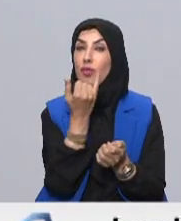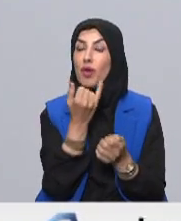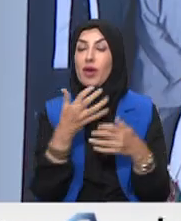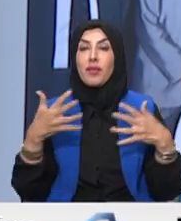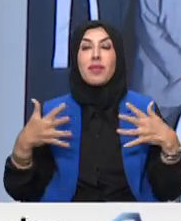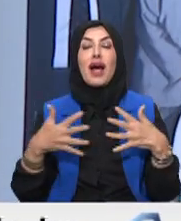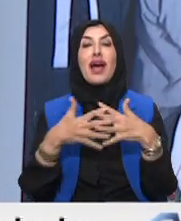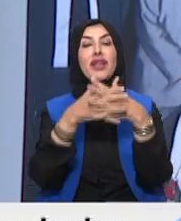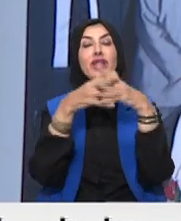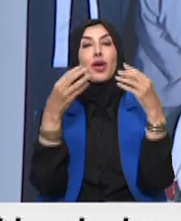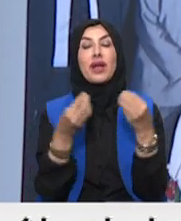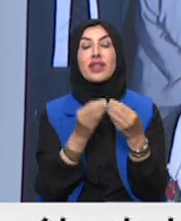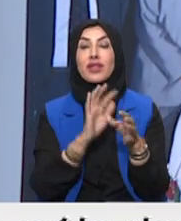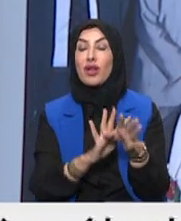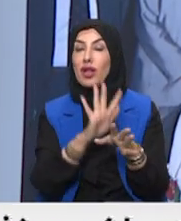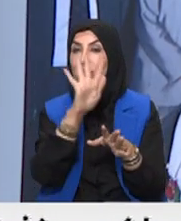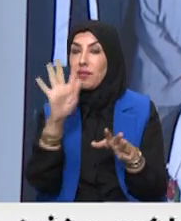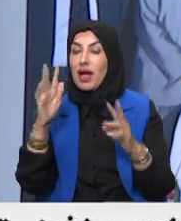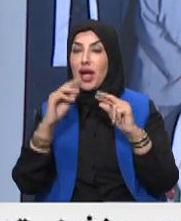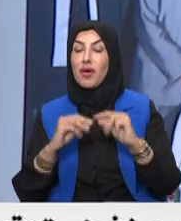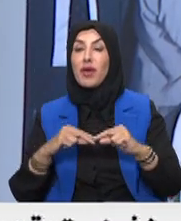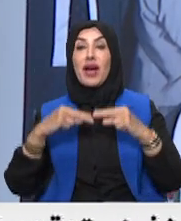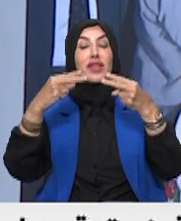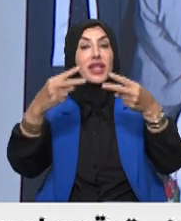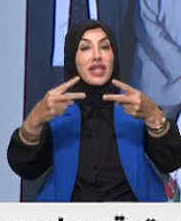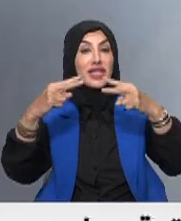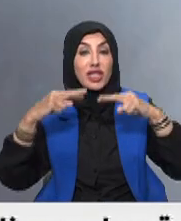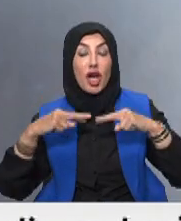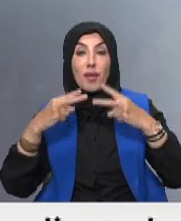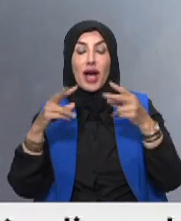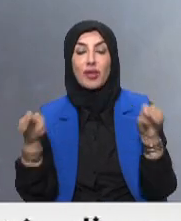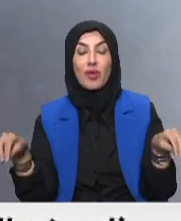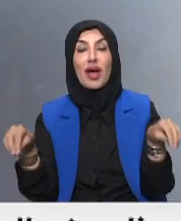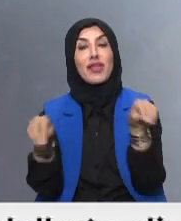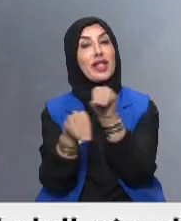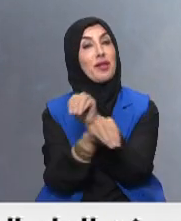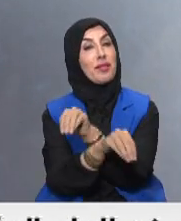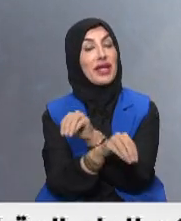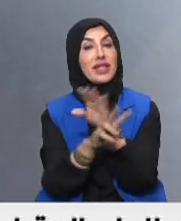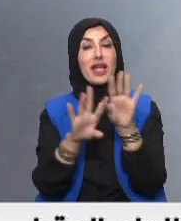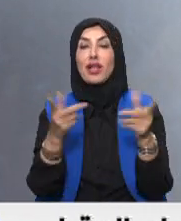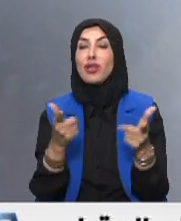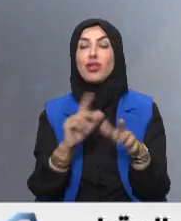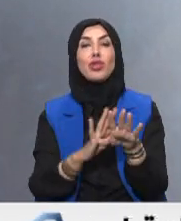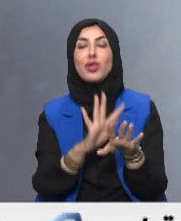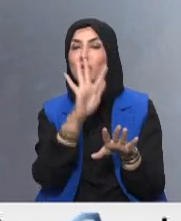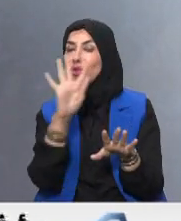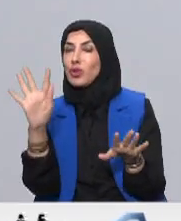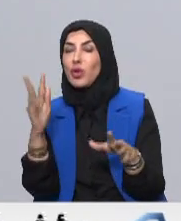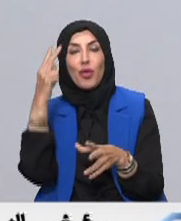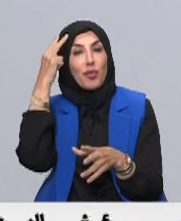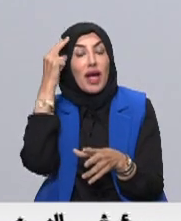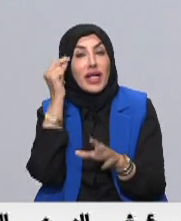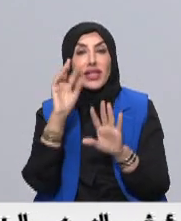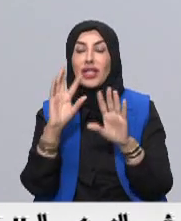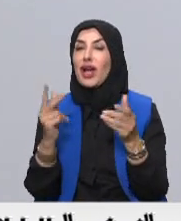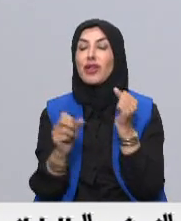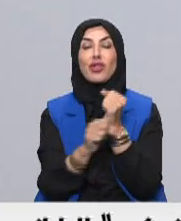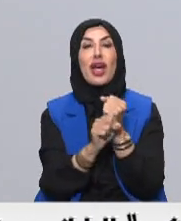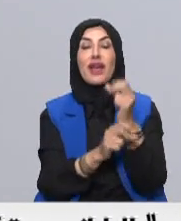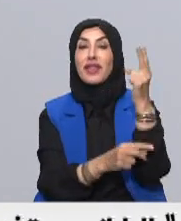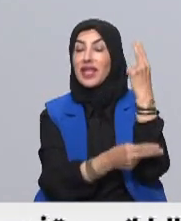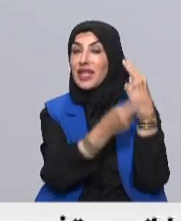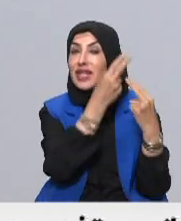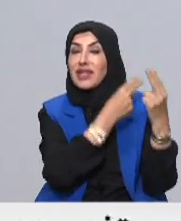الشعوب يصير فيها تبادل تجاري تعرف الشعوب شنو تبي شنو عاداتها شنو